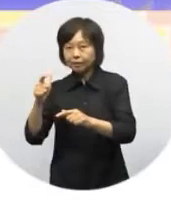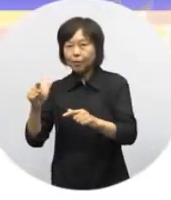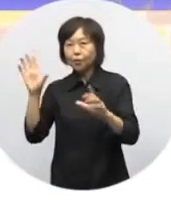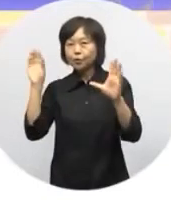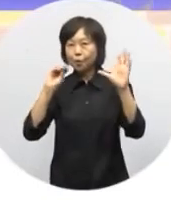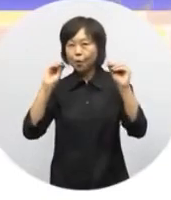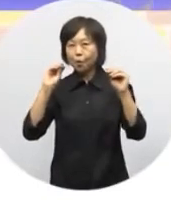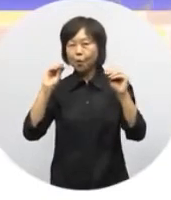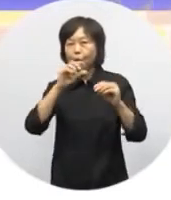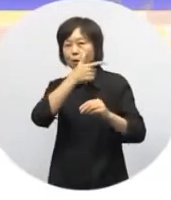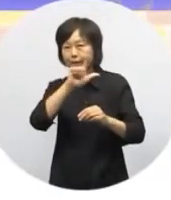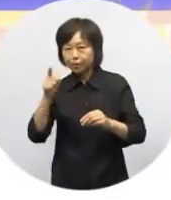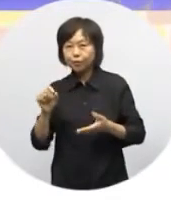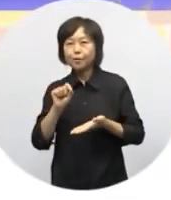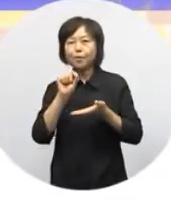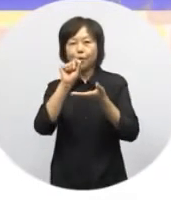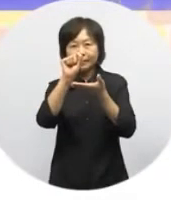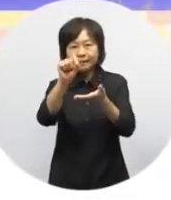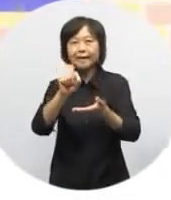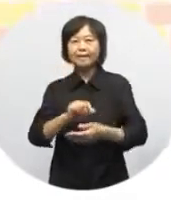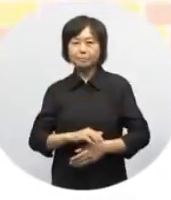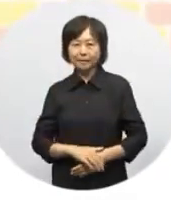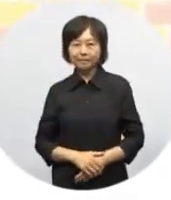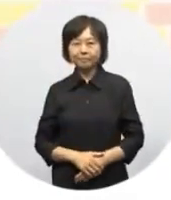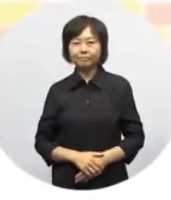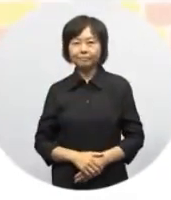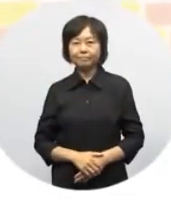報満載でお届けするぞよ。